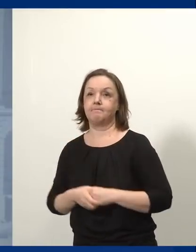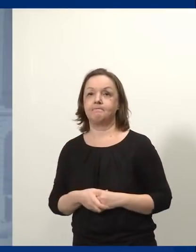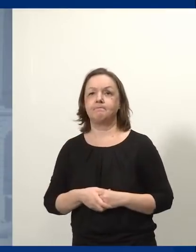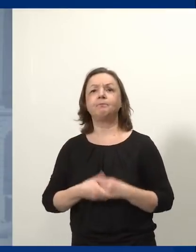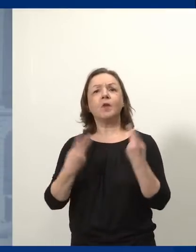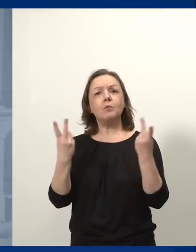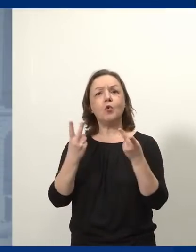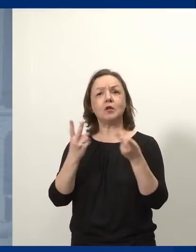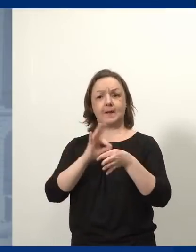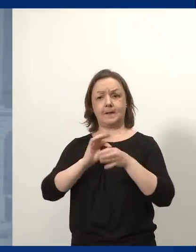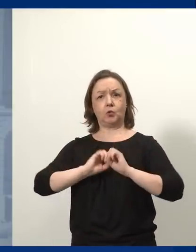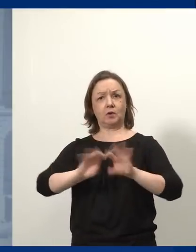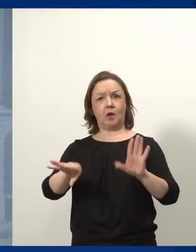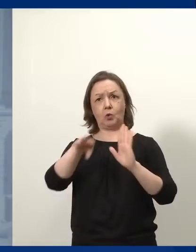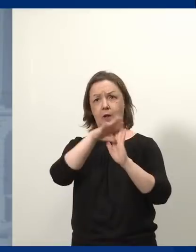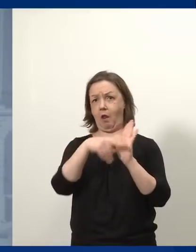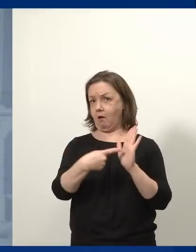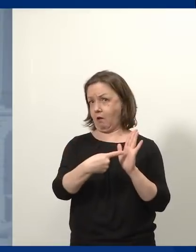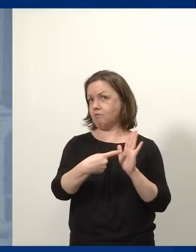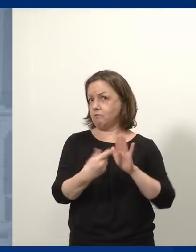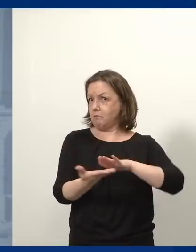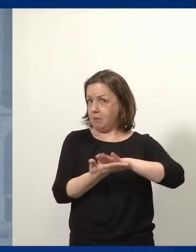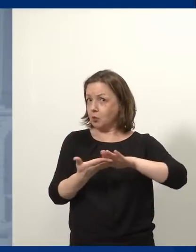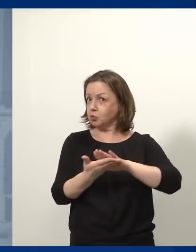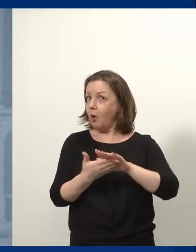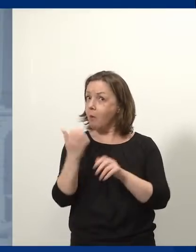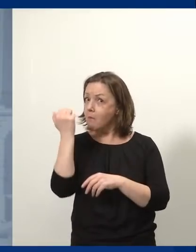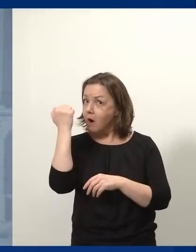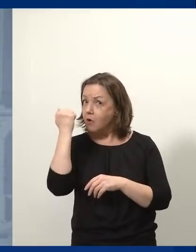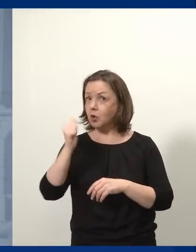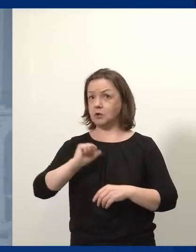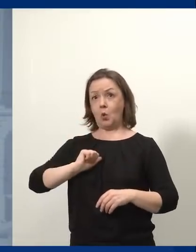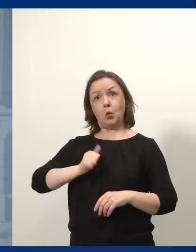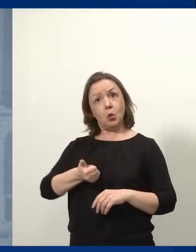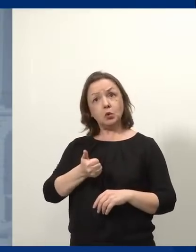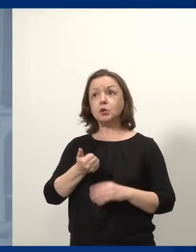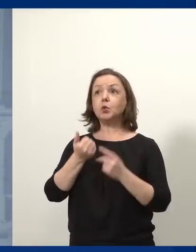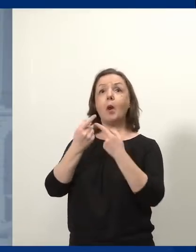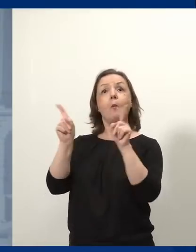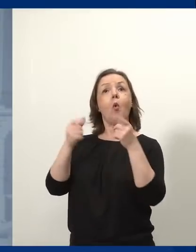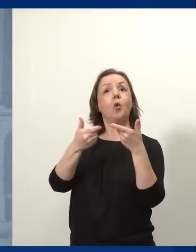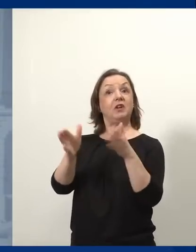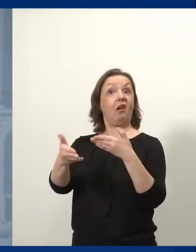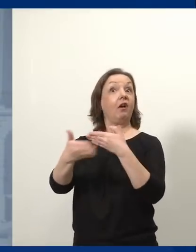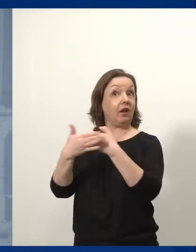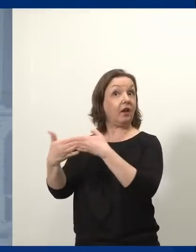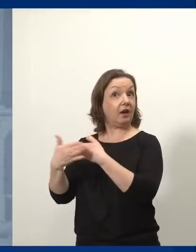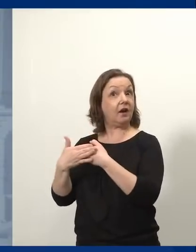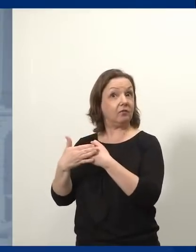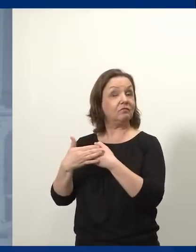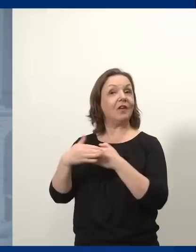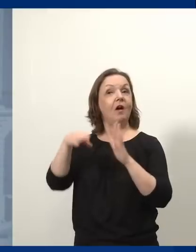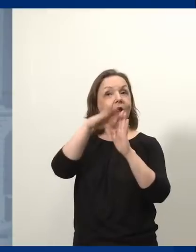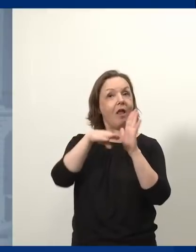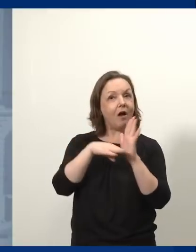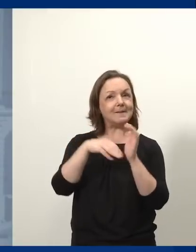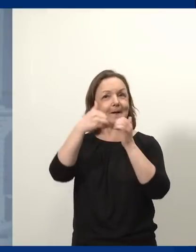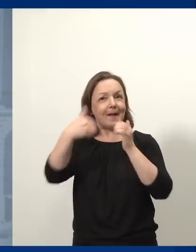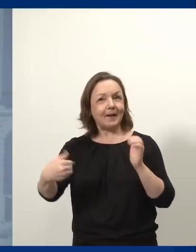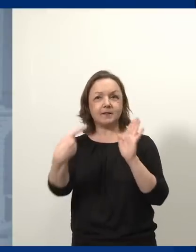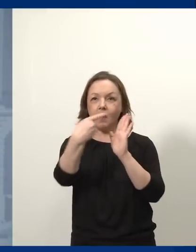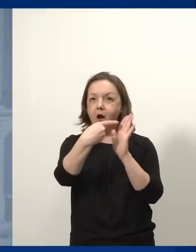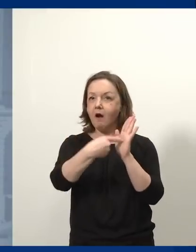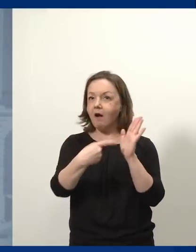on tartuntatautilain mukaisesti mahdollista sulkea myös yksityisiä muita tiloja, ja ne ovat erikseen laissa lueteltu,